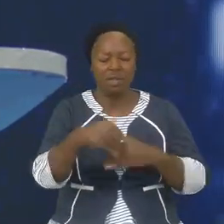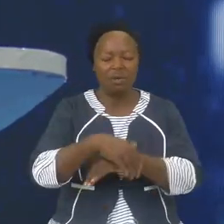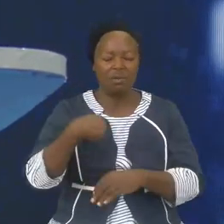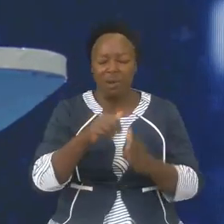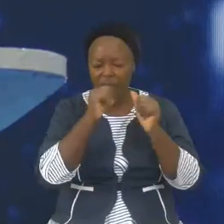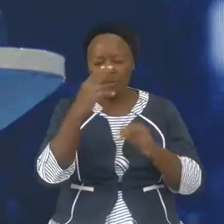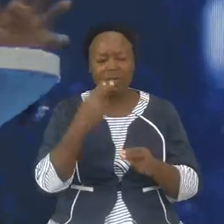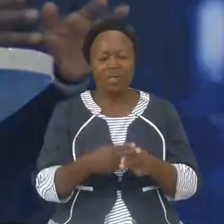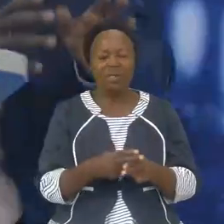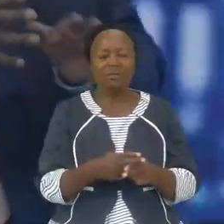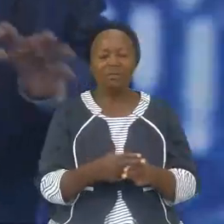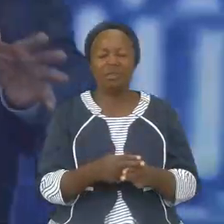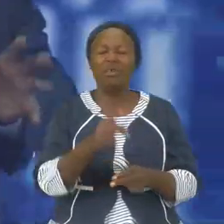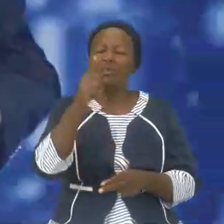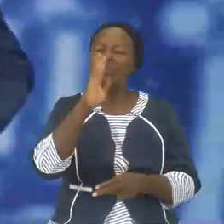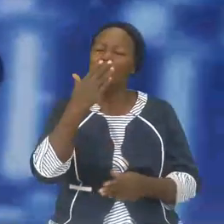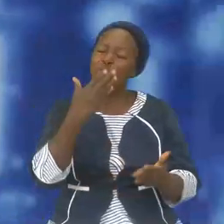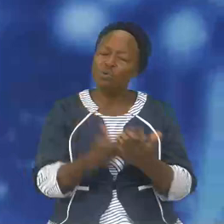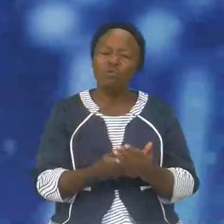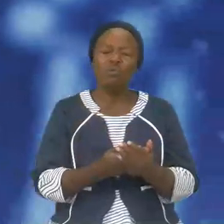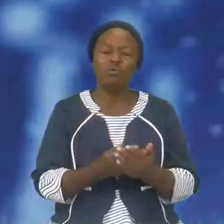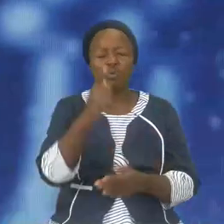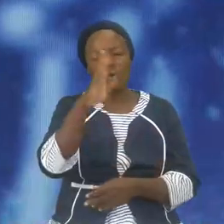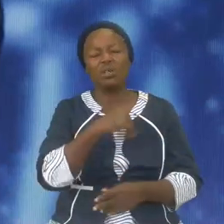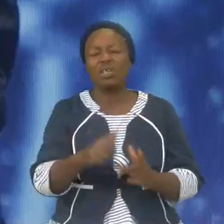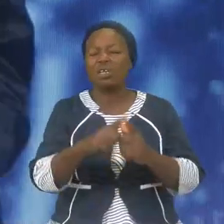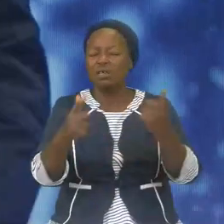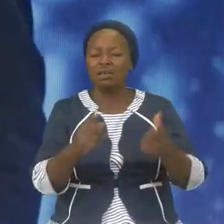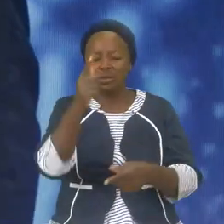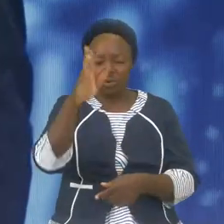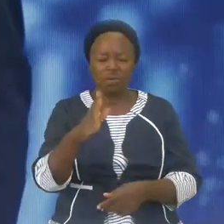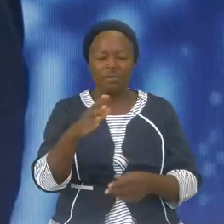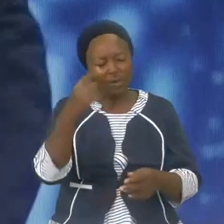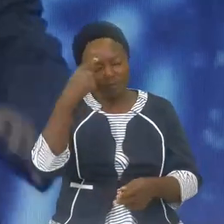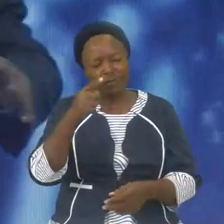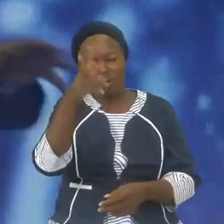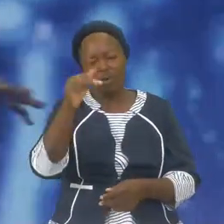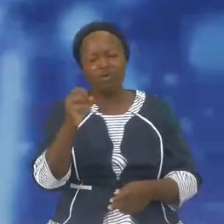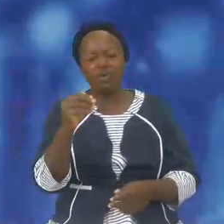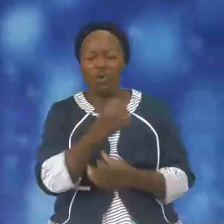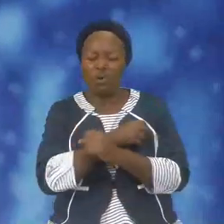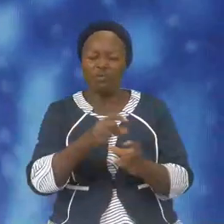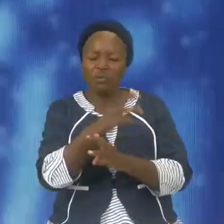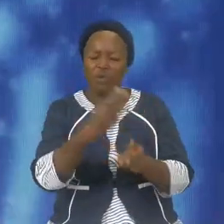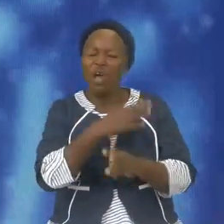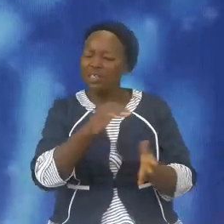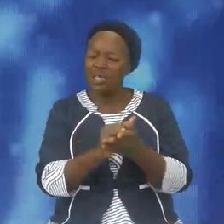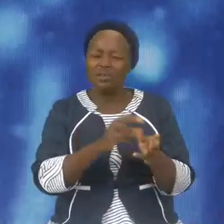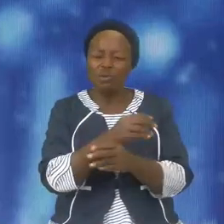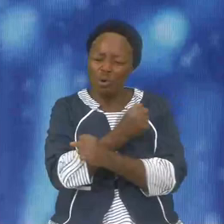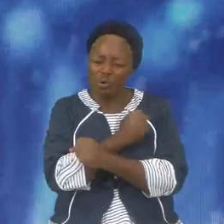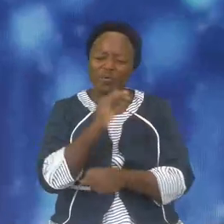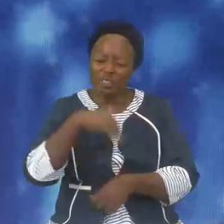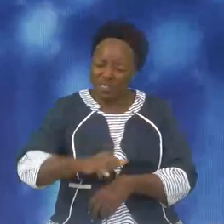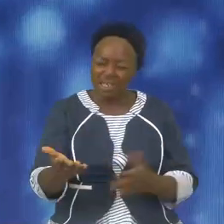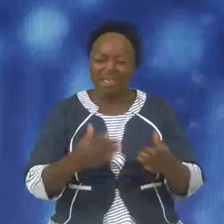soir, nous bénissons ton nom. Tu es un bon Dieu, un grand Dieu, car Dieu a tant aimé le monde. Et